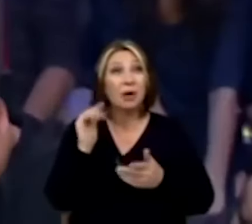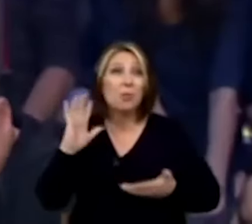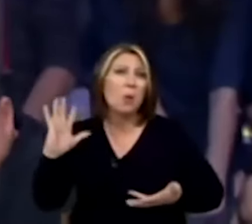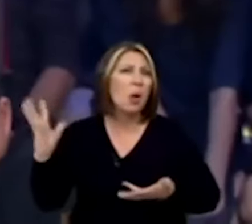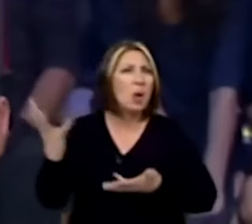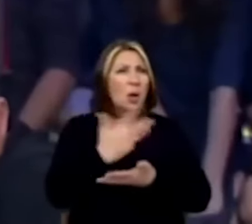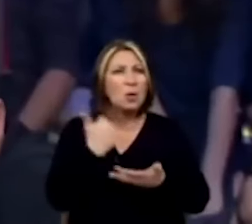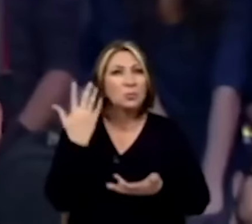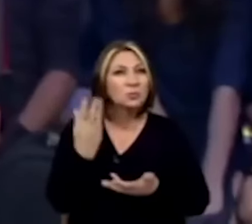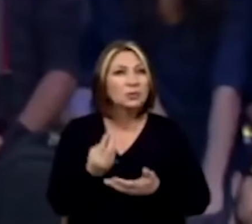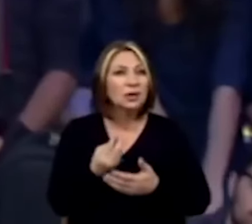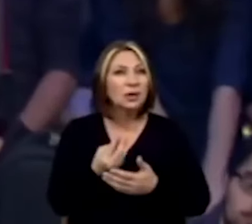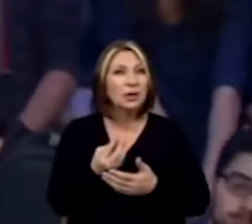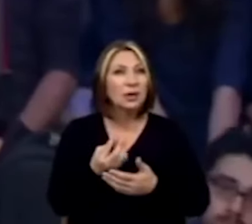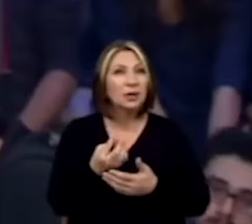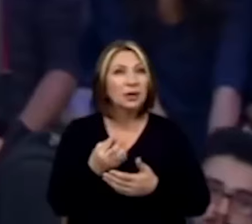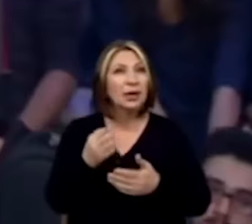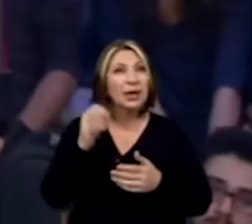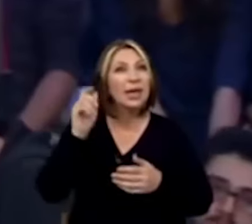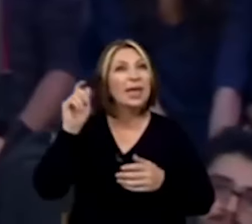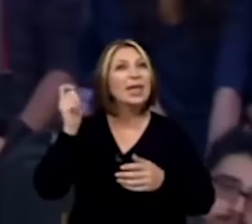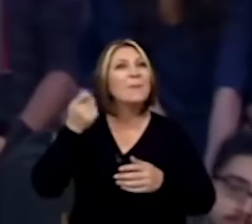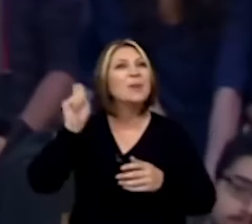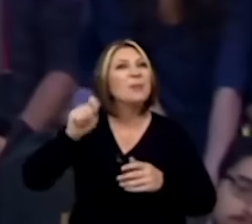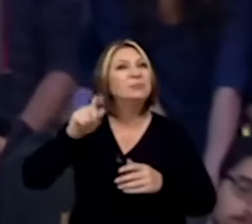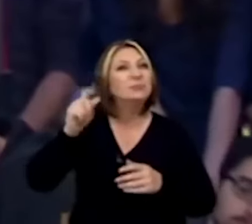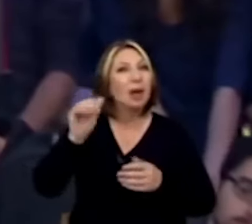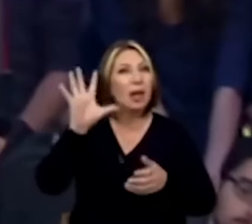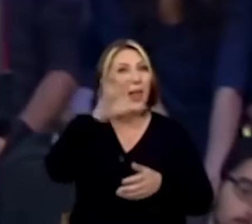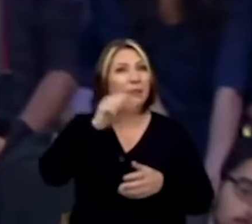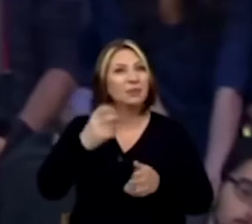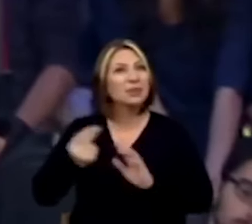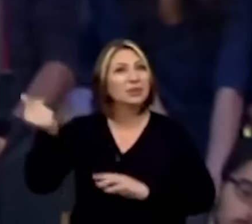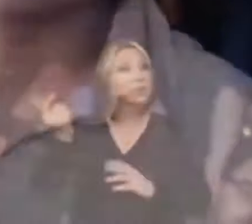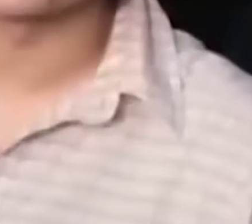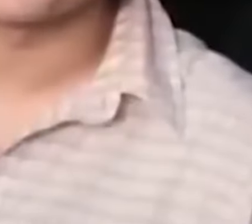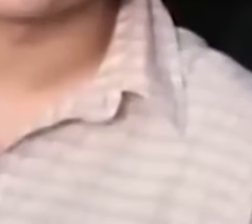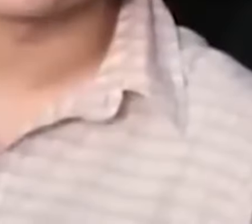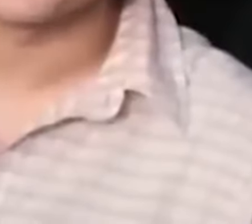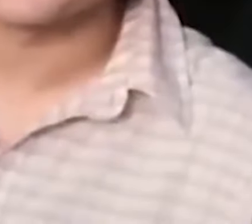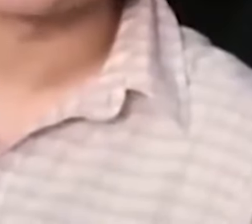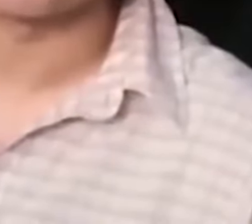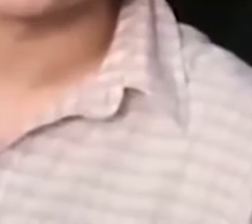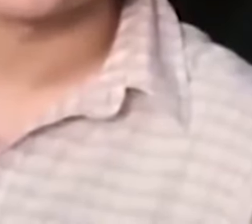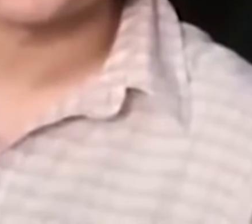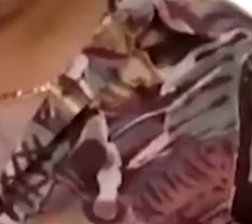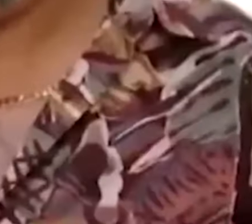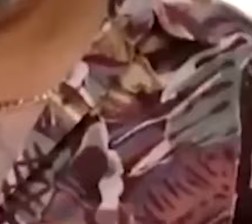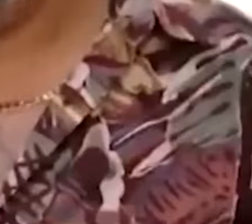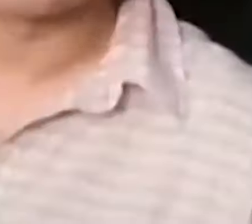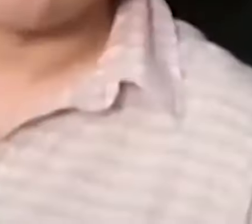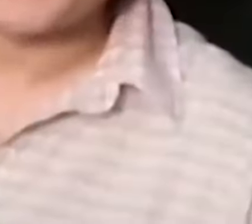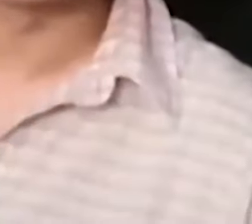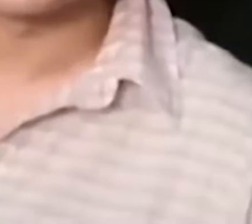yaşanırsa? Yani yapımcı senin paralara el koyup kaçarsa filan? Yok, benim bu filmden alacağım en